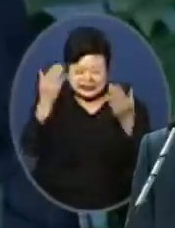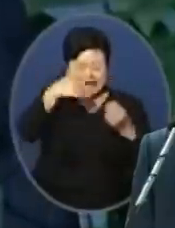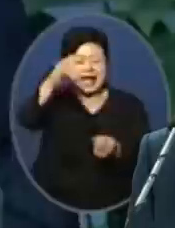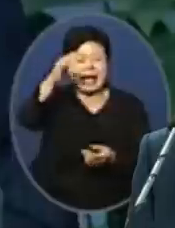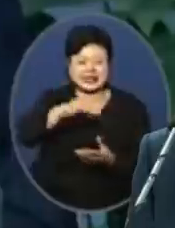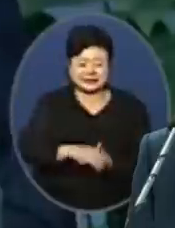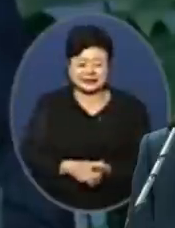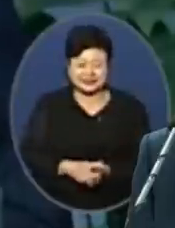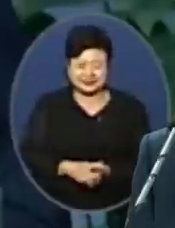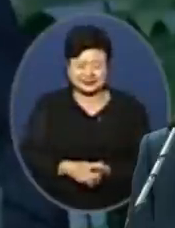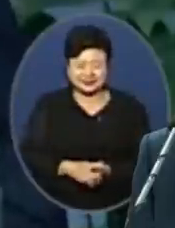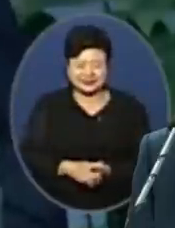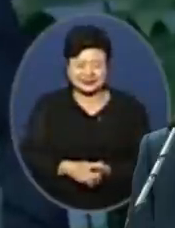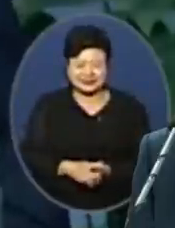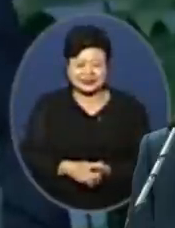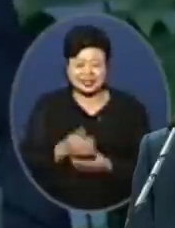지나가.